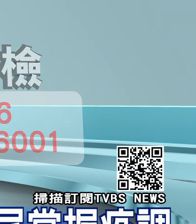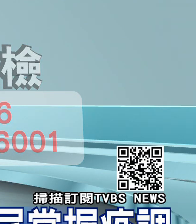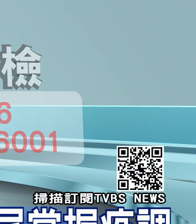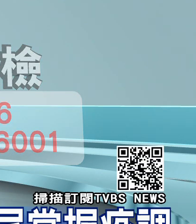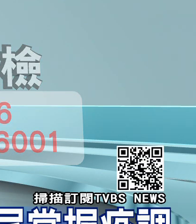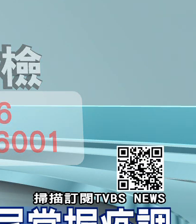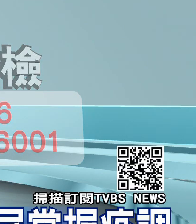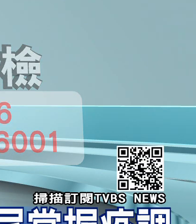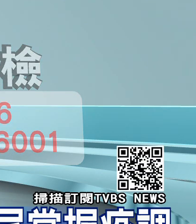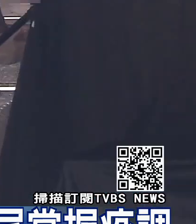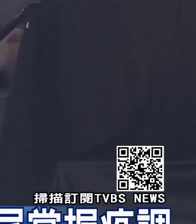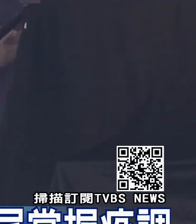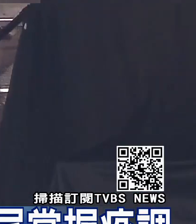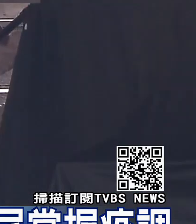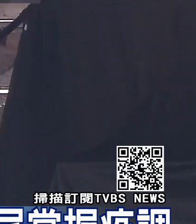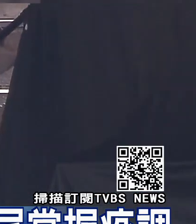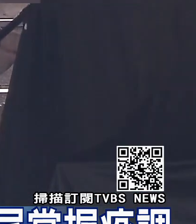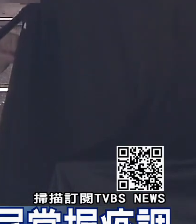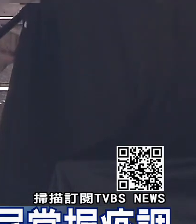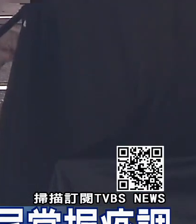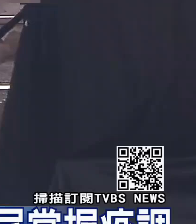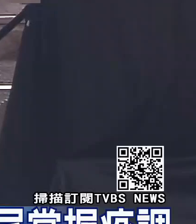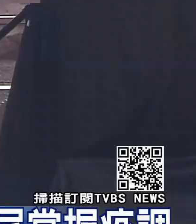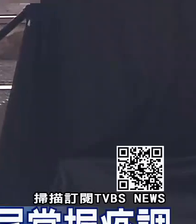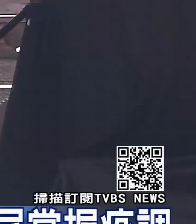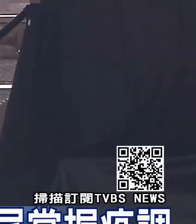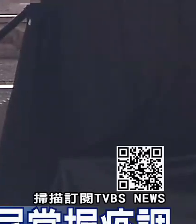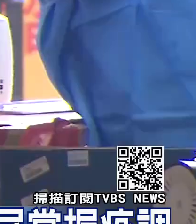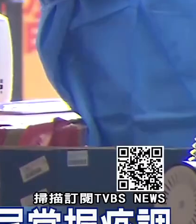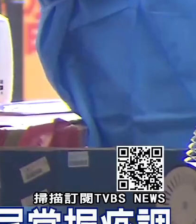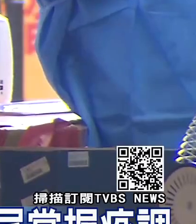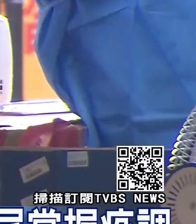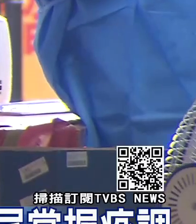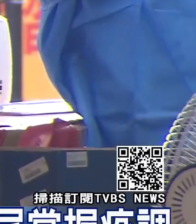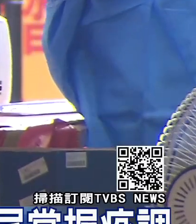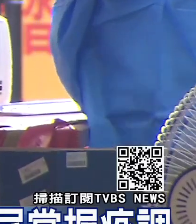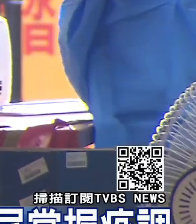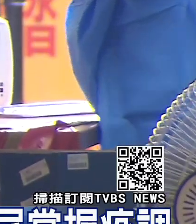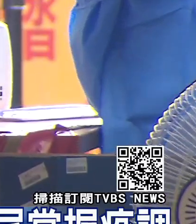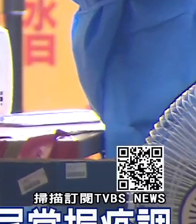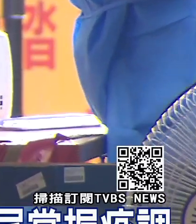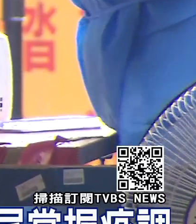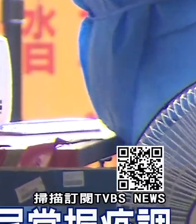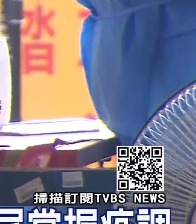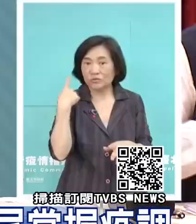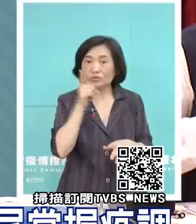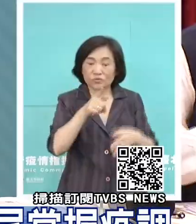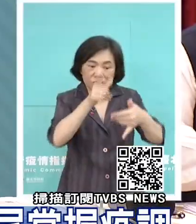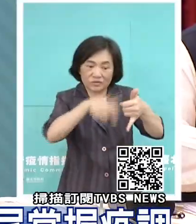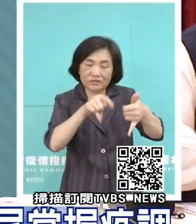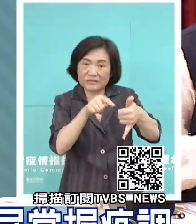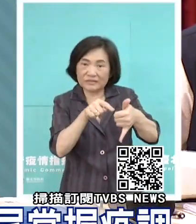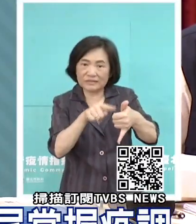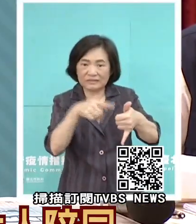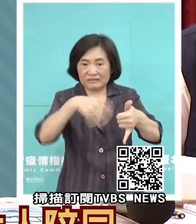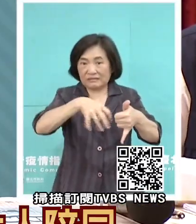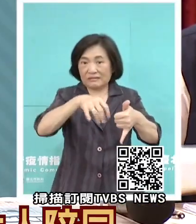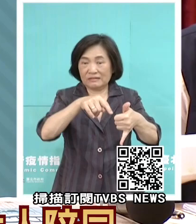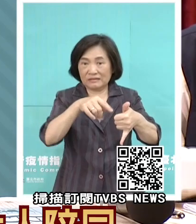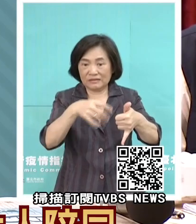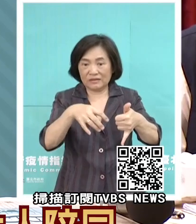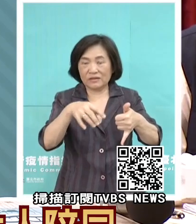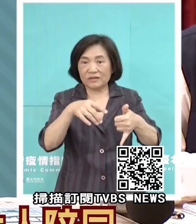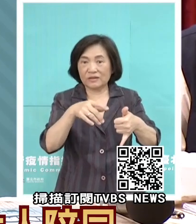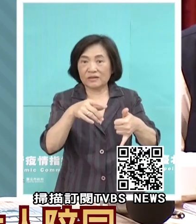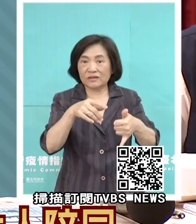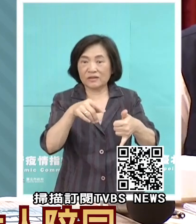跟7月底的个案无关联。而且目前台电筛检2332人，全都是阴性。 那位孕妇的小孩，